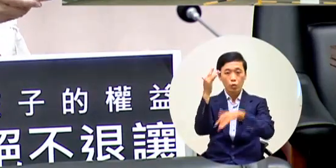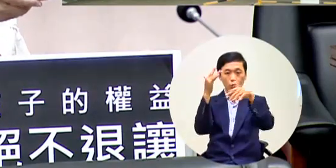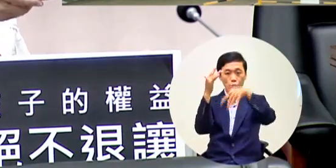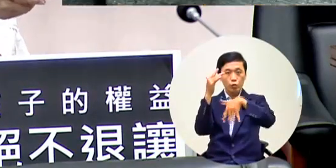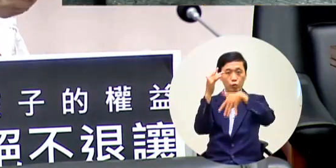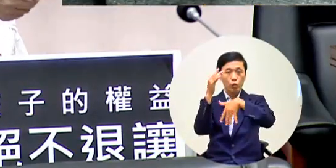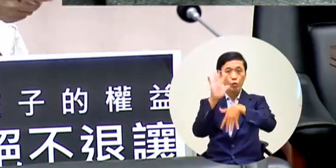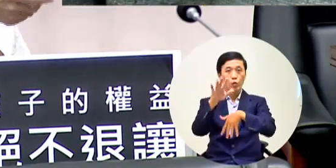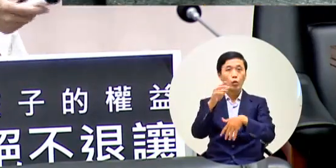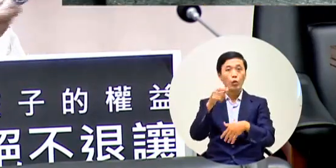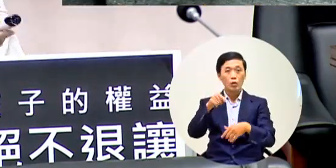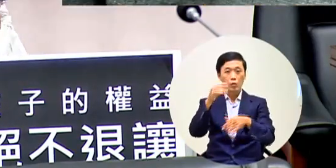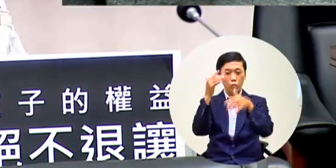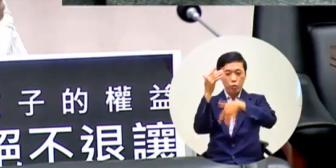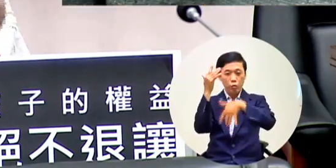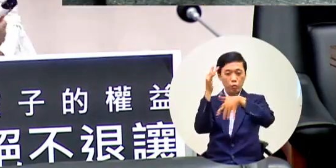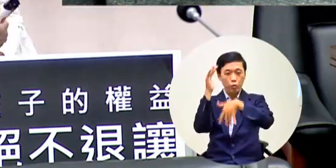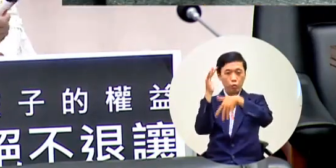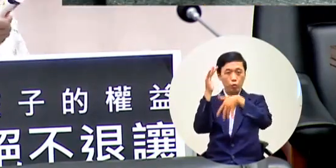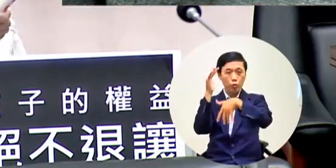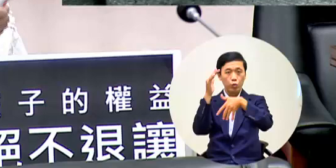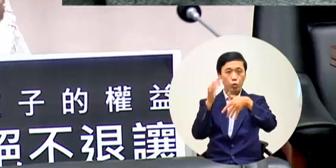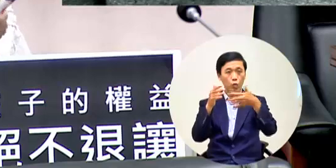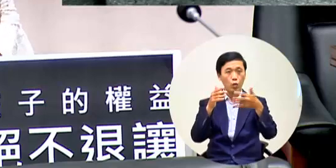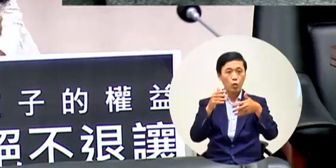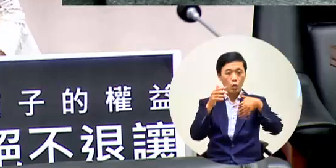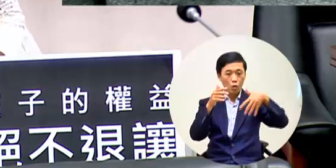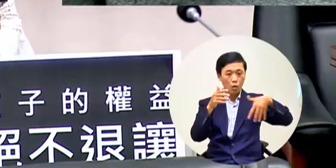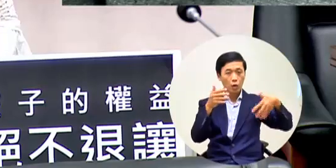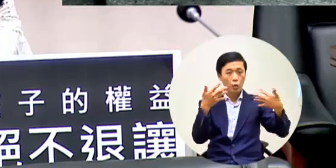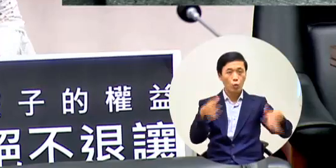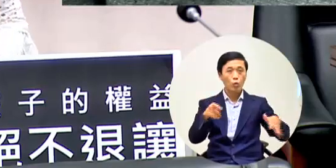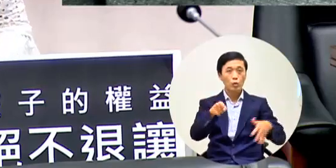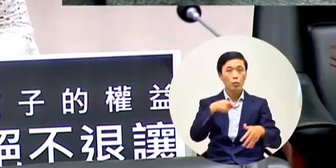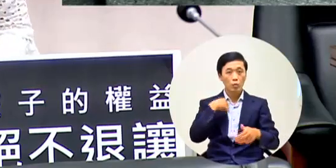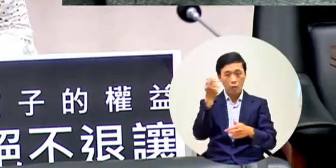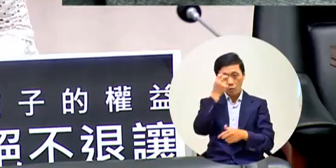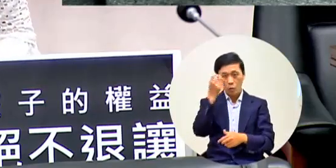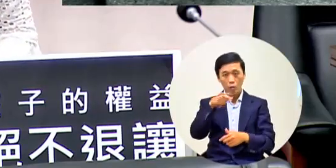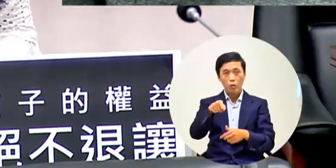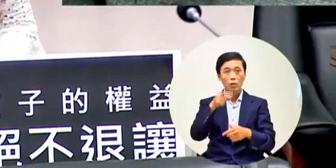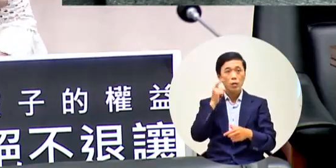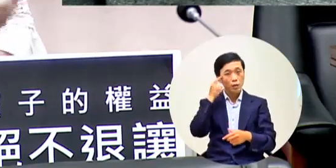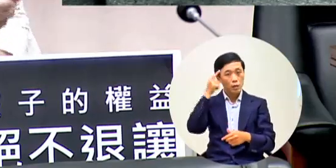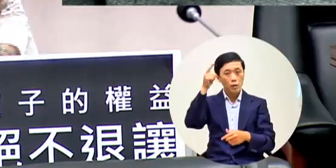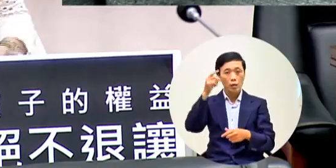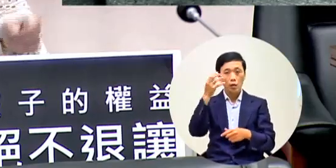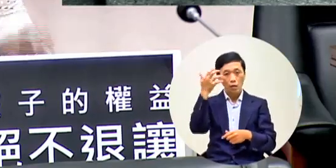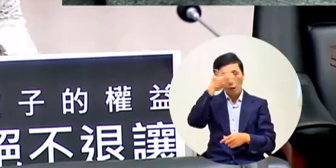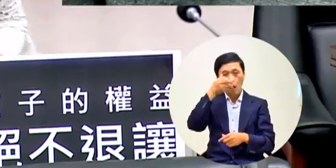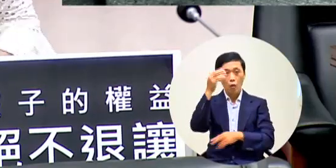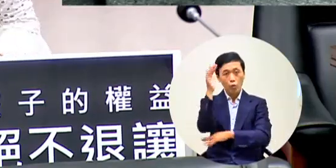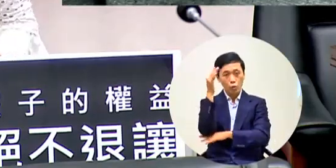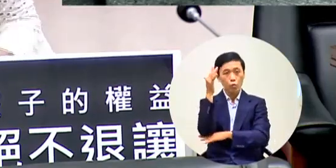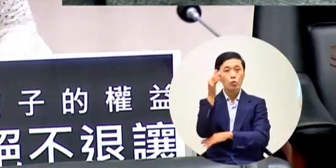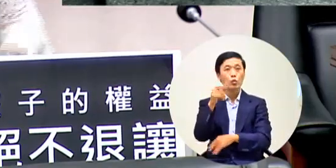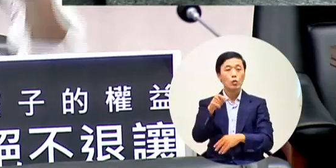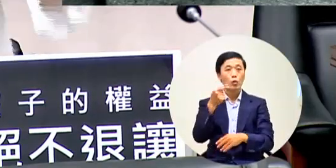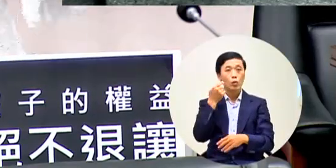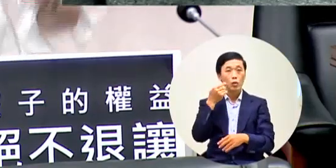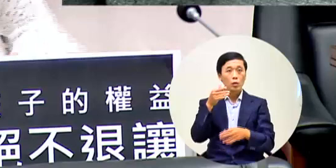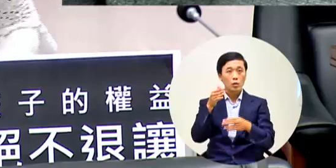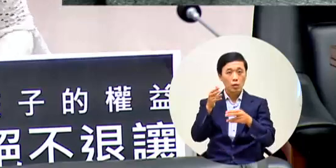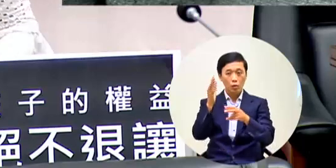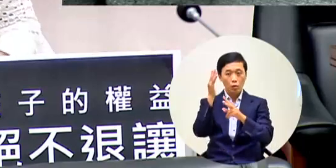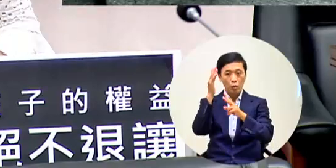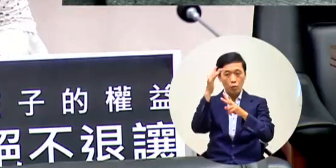相当的茂密哈。那因为它是有经过我们列管为特定的纪念老树，所以要修剪都一定要